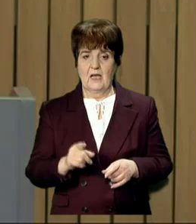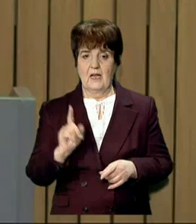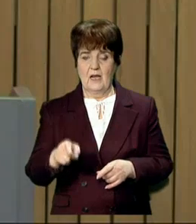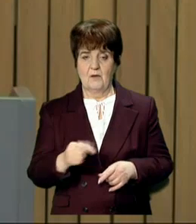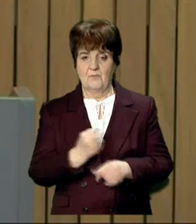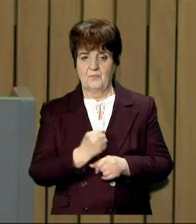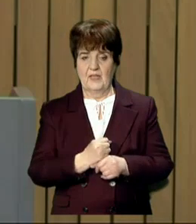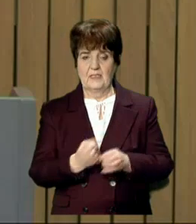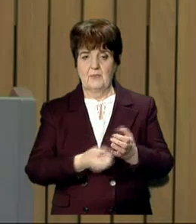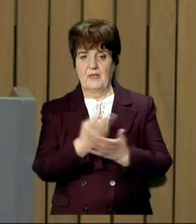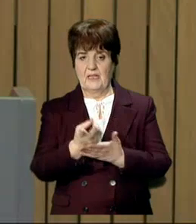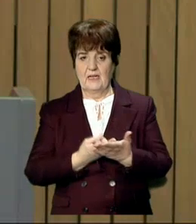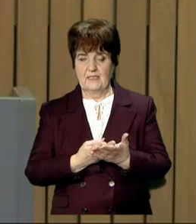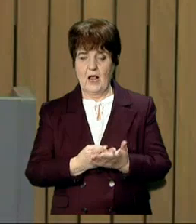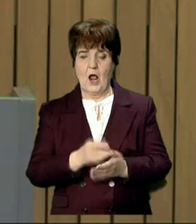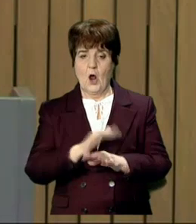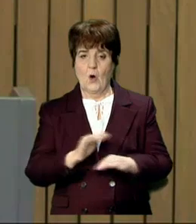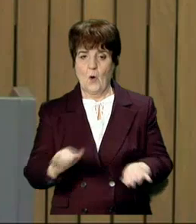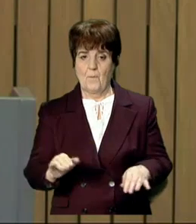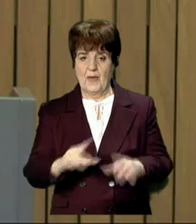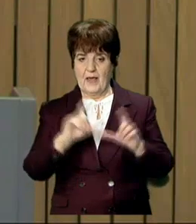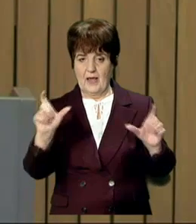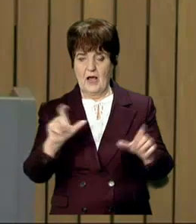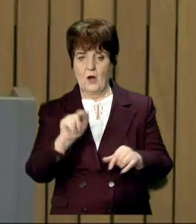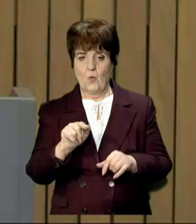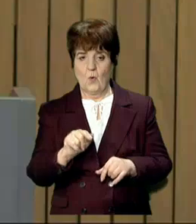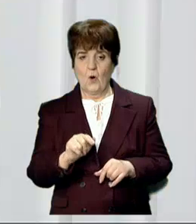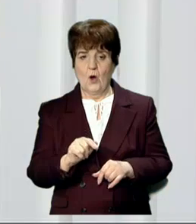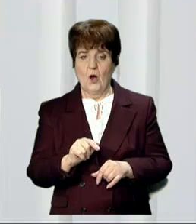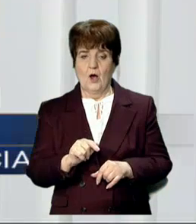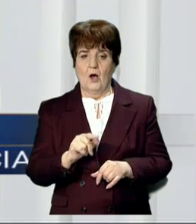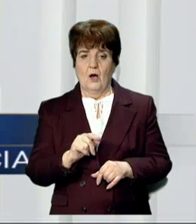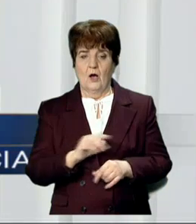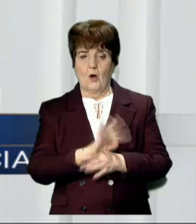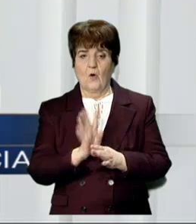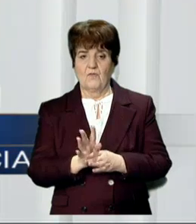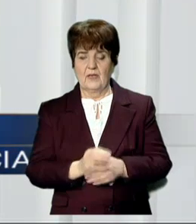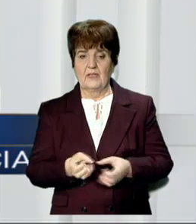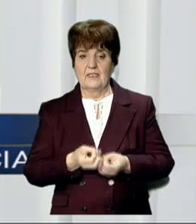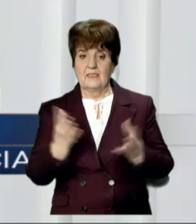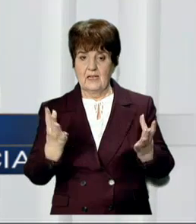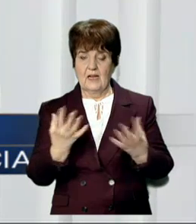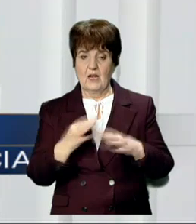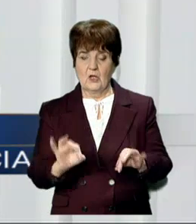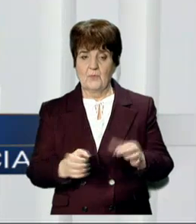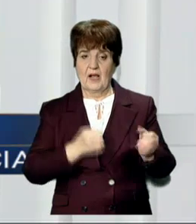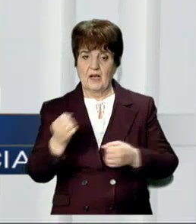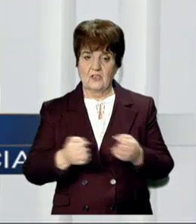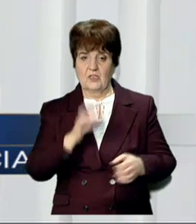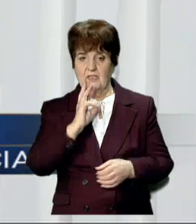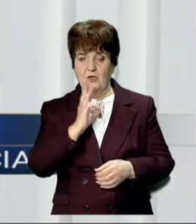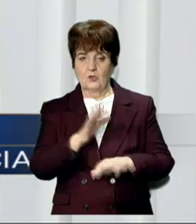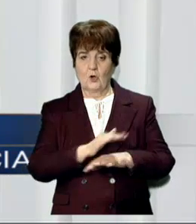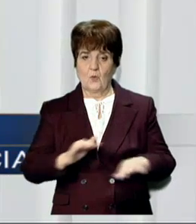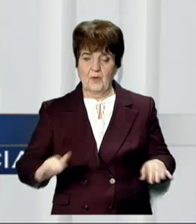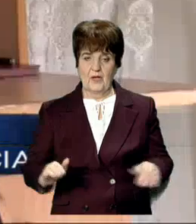ca să spitalizăm copiii bolnavi cu COVID sunt pline. Zilele libere pe care le acordă angajatorii salariaților cu copii